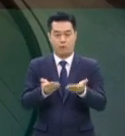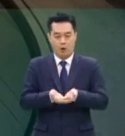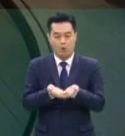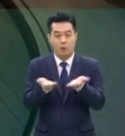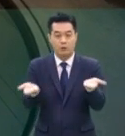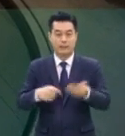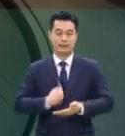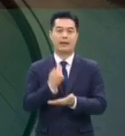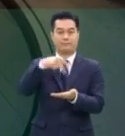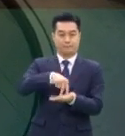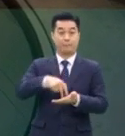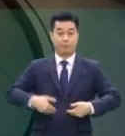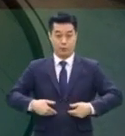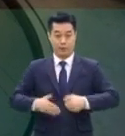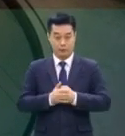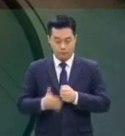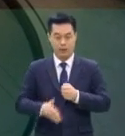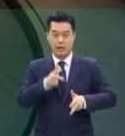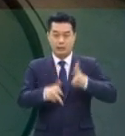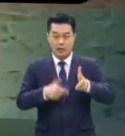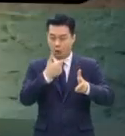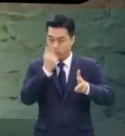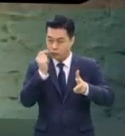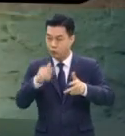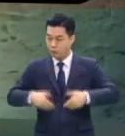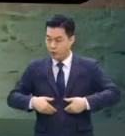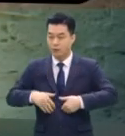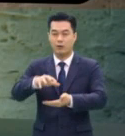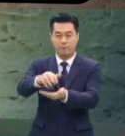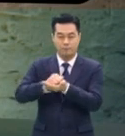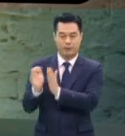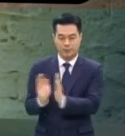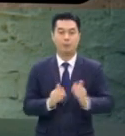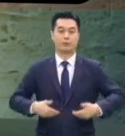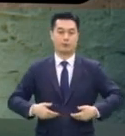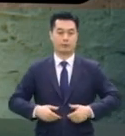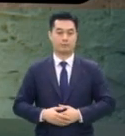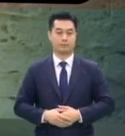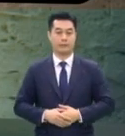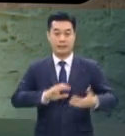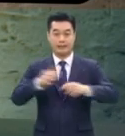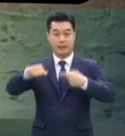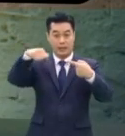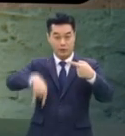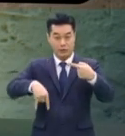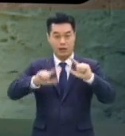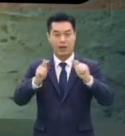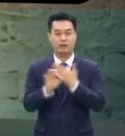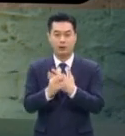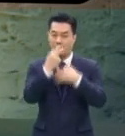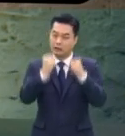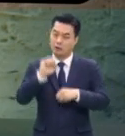산업 주권을 지켜 내겠습니다 이제 그 러 번 1등 기업이 아니면 생존이